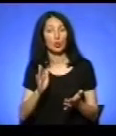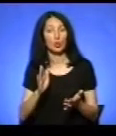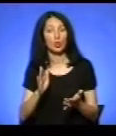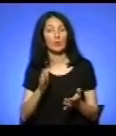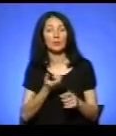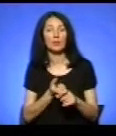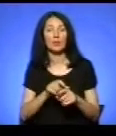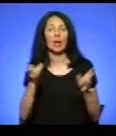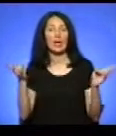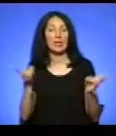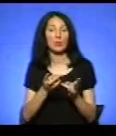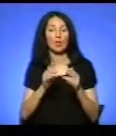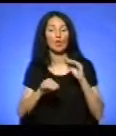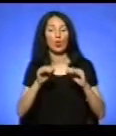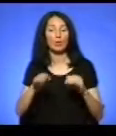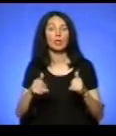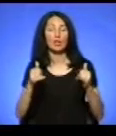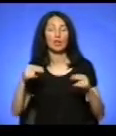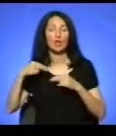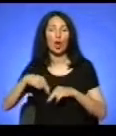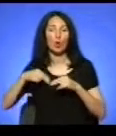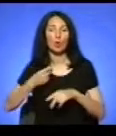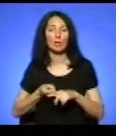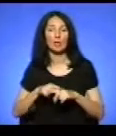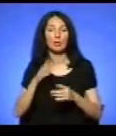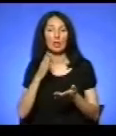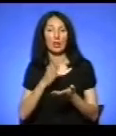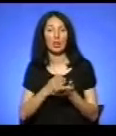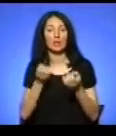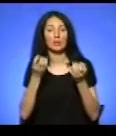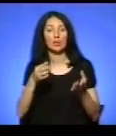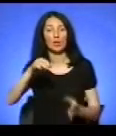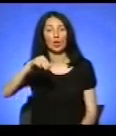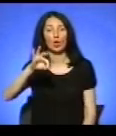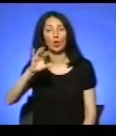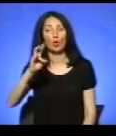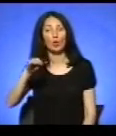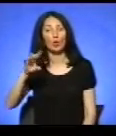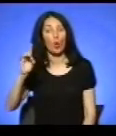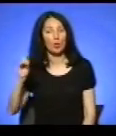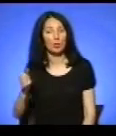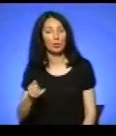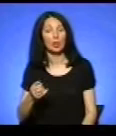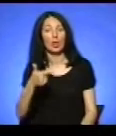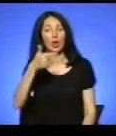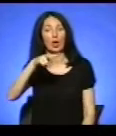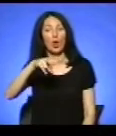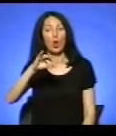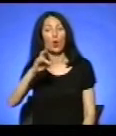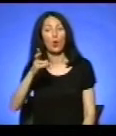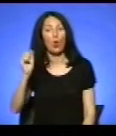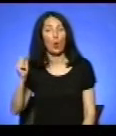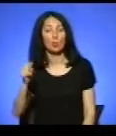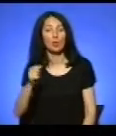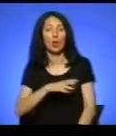самі необхідне обладнання до роботи. Це є, звичайно, тонометр для вимірювання тиску, глюкометр,